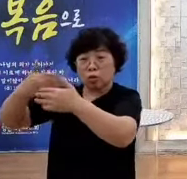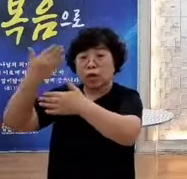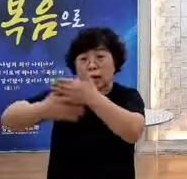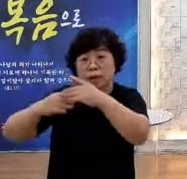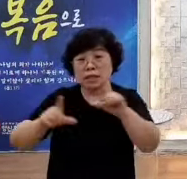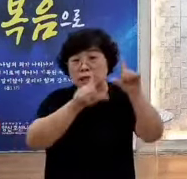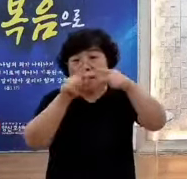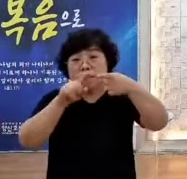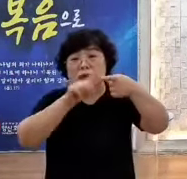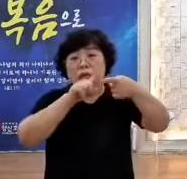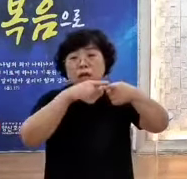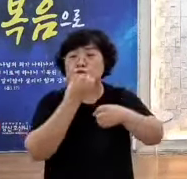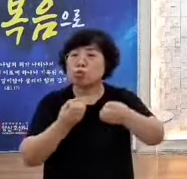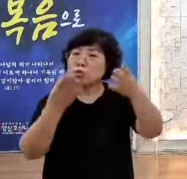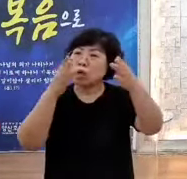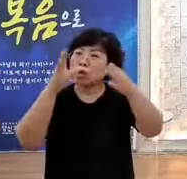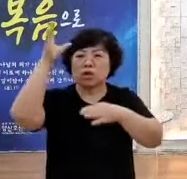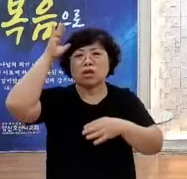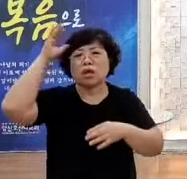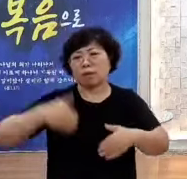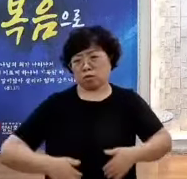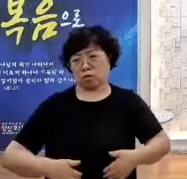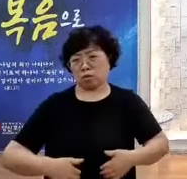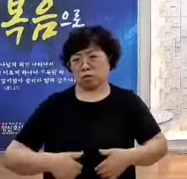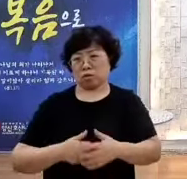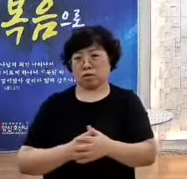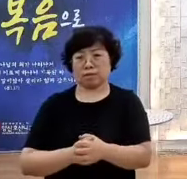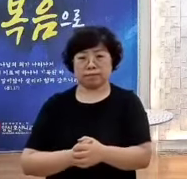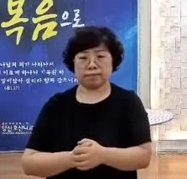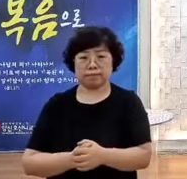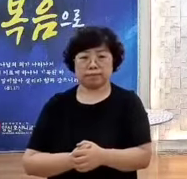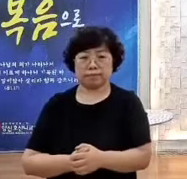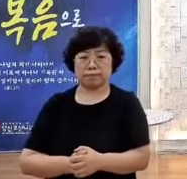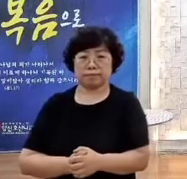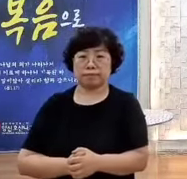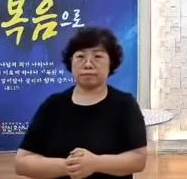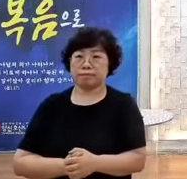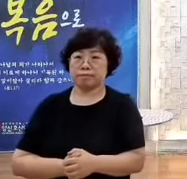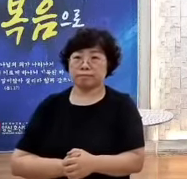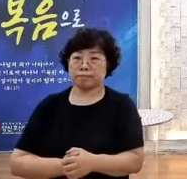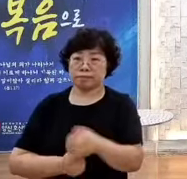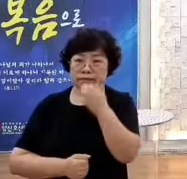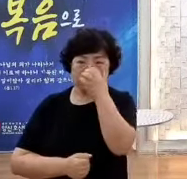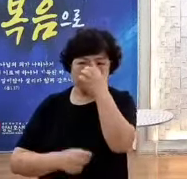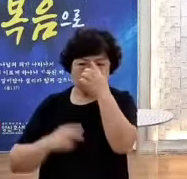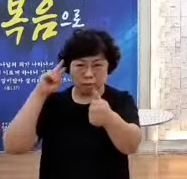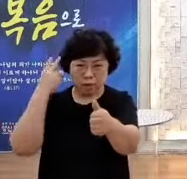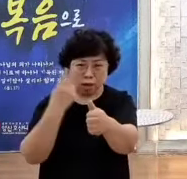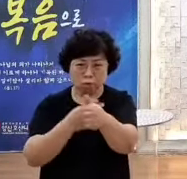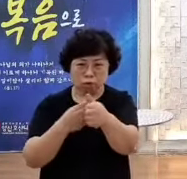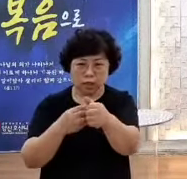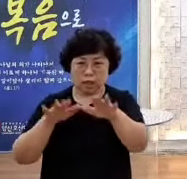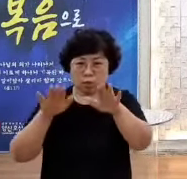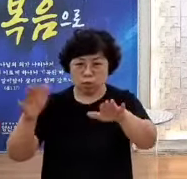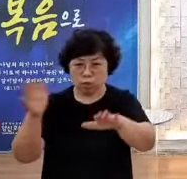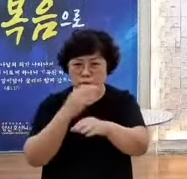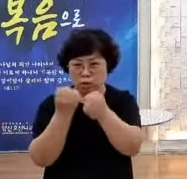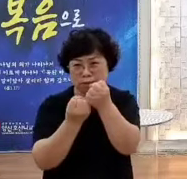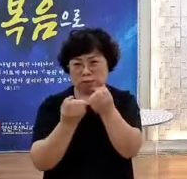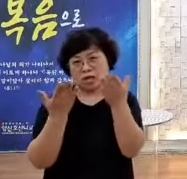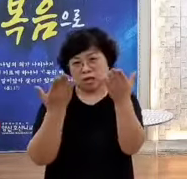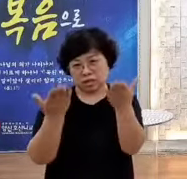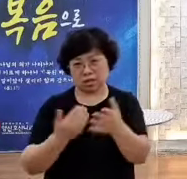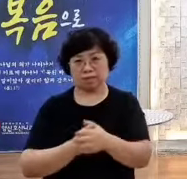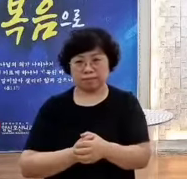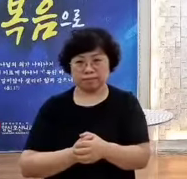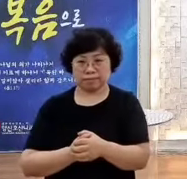오늘 여기에서의 축복도 포함되어 있었다 라는 이 사실을 사도 바울이 오늘부터 이제 설명하고자 하는 놀라운